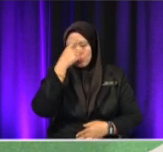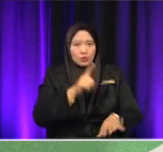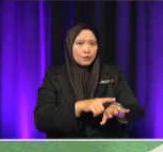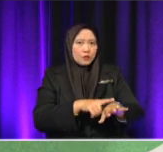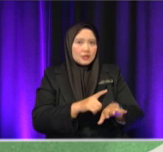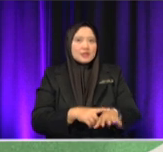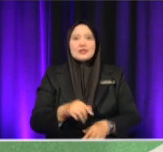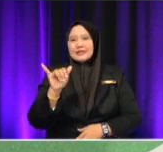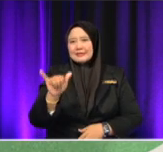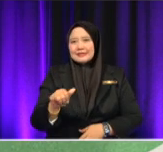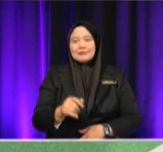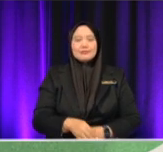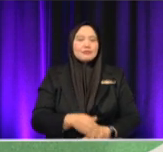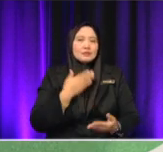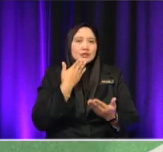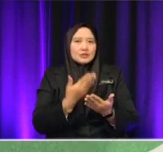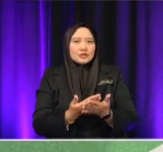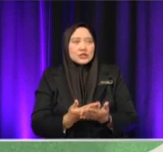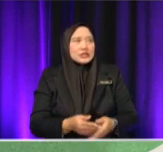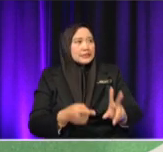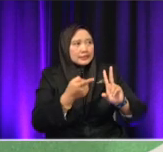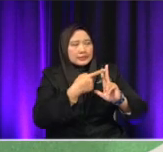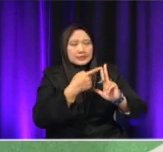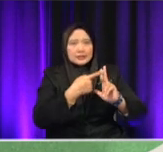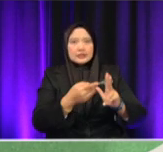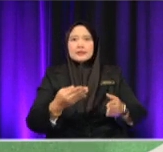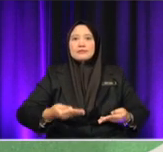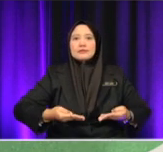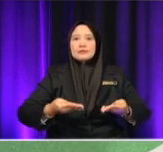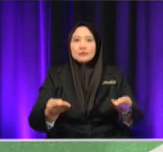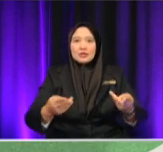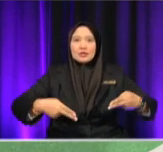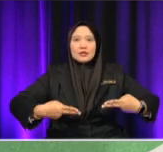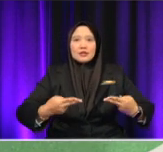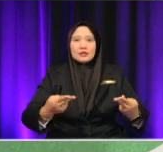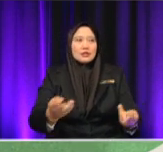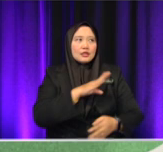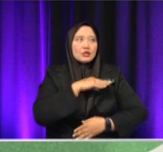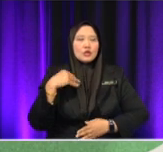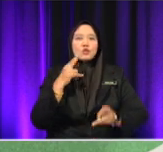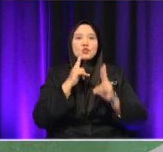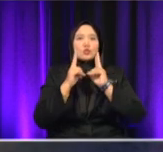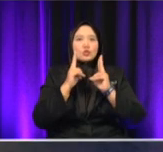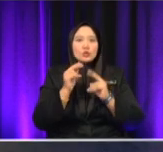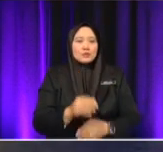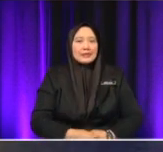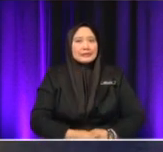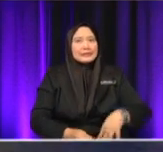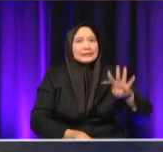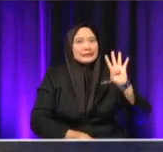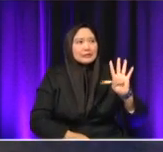udah yang ketiga kita boleh memberikan hadiah atau ucapan Ustaz yakin Aiman selalu buat bersentuh oke yang keempat oke